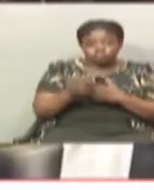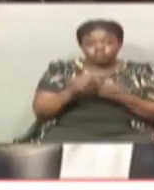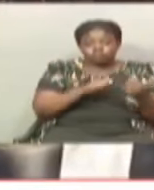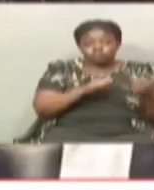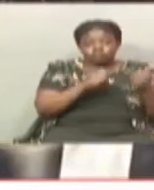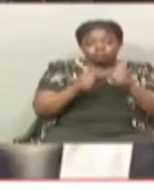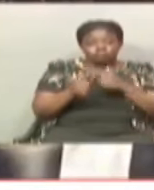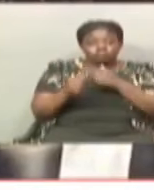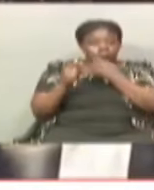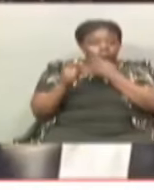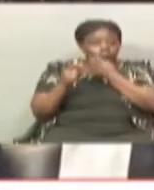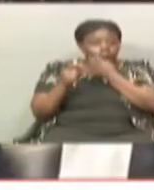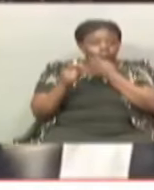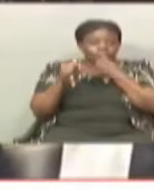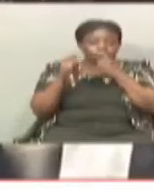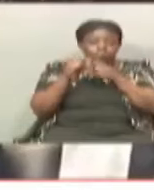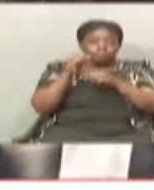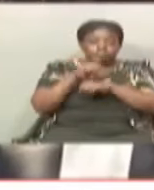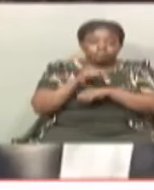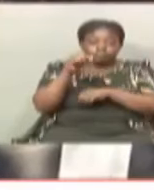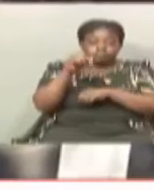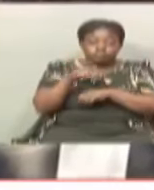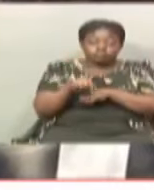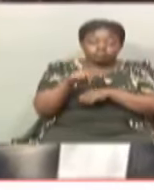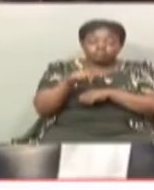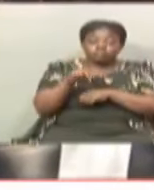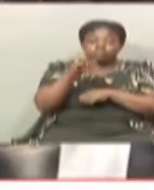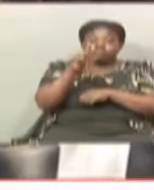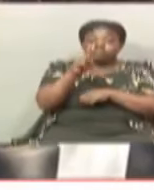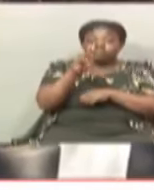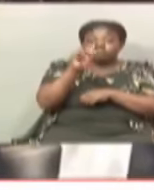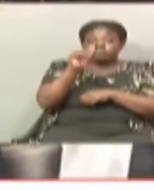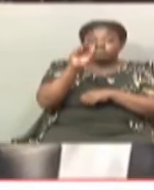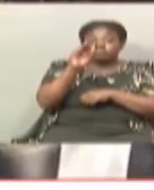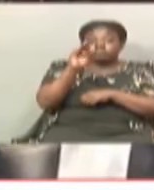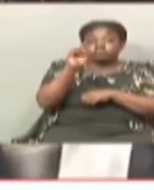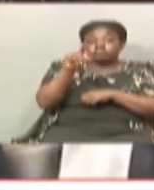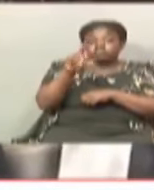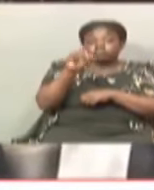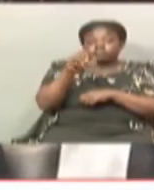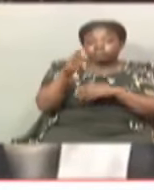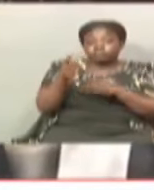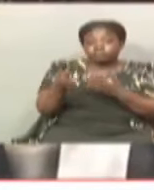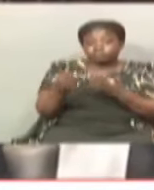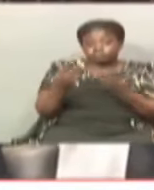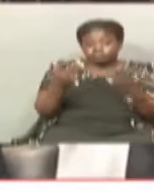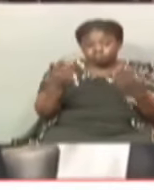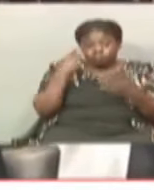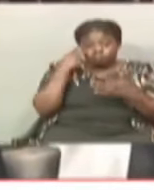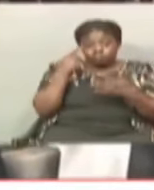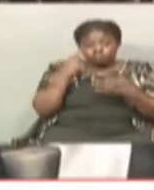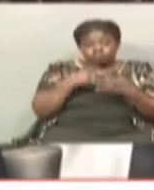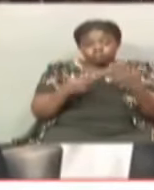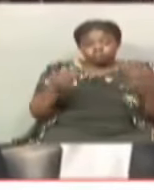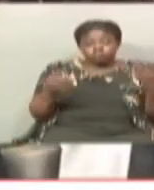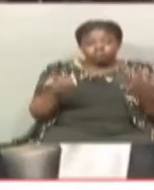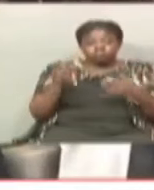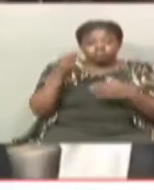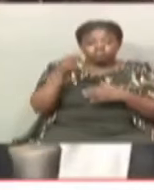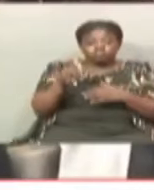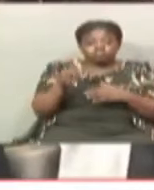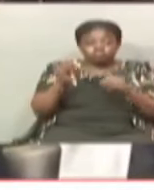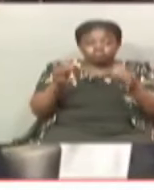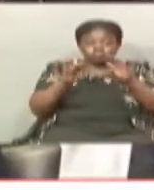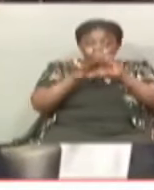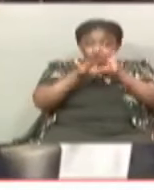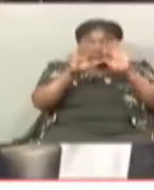Baptist Primary School Kisogo ano Kabalagala gitavude tulabyeyo wetu tulabawo ende gitwaga tulabayo